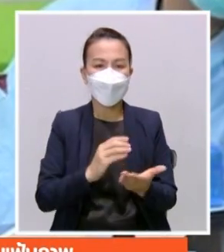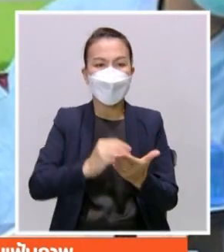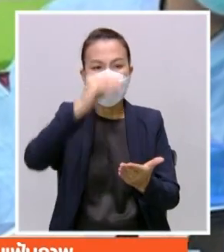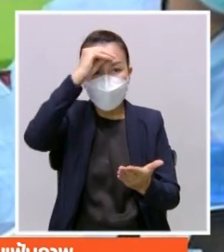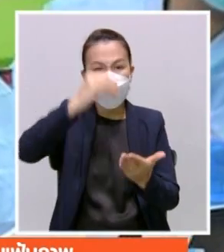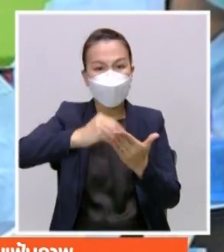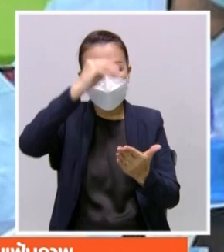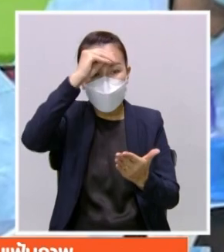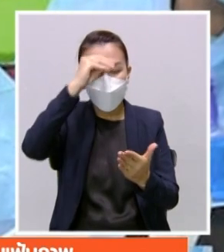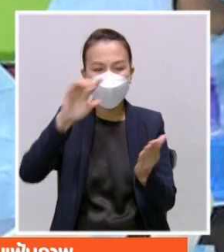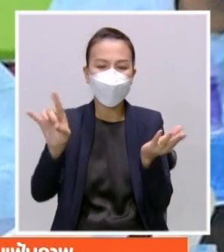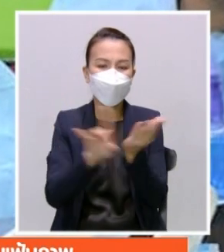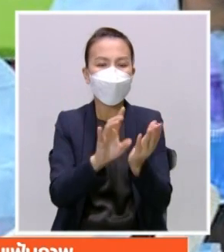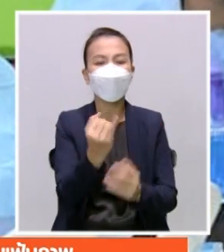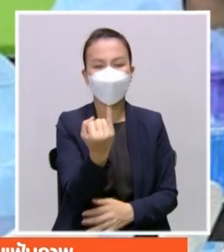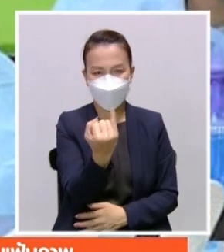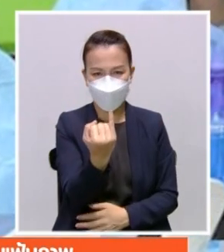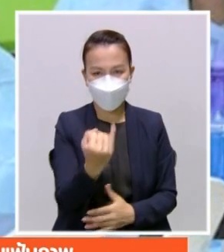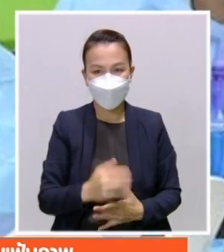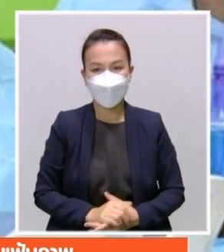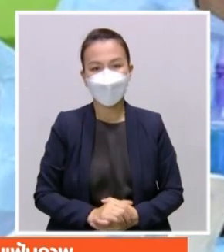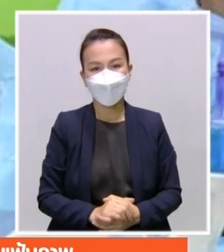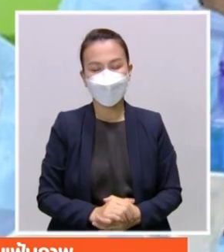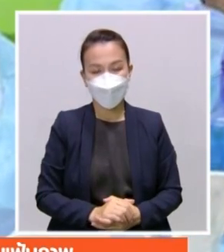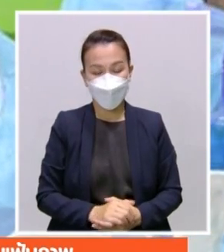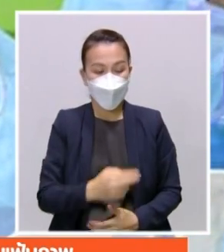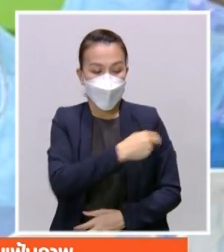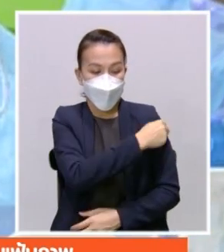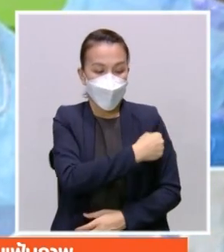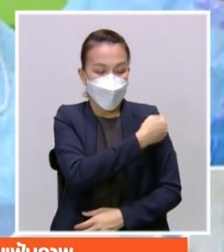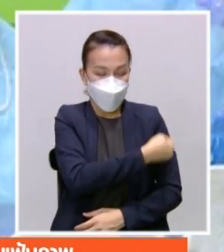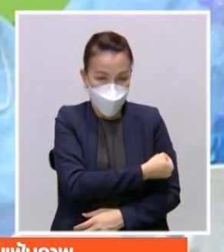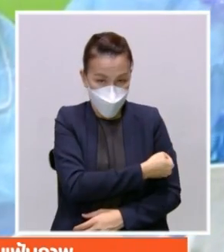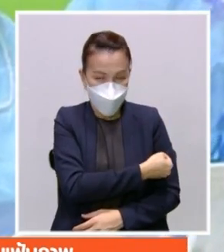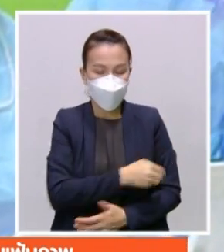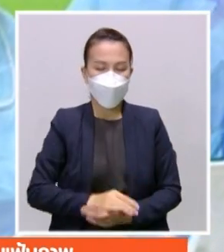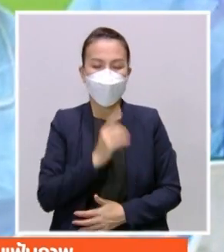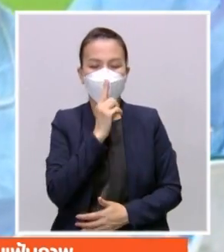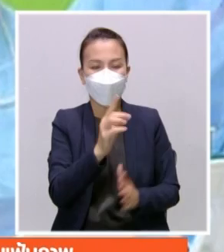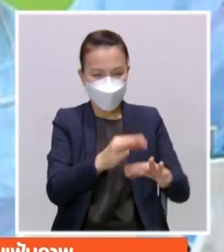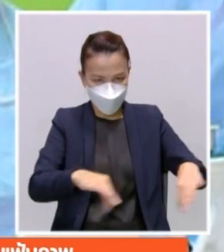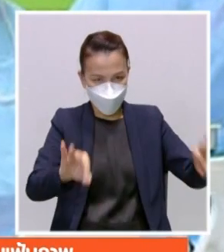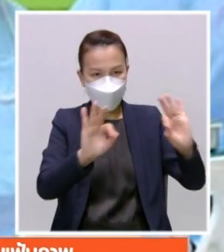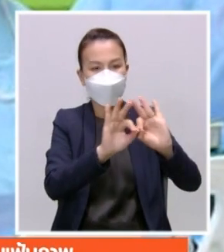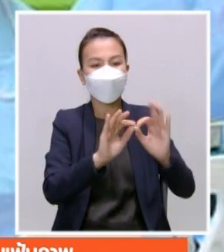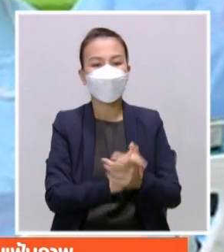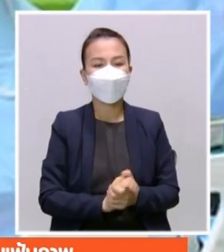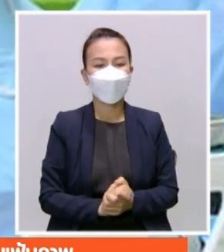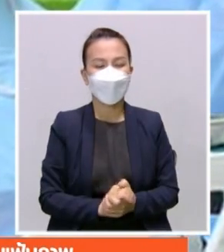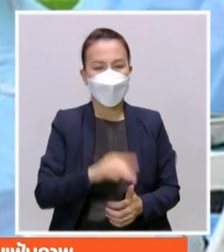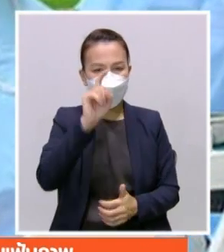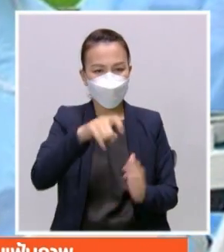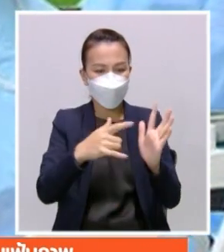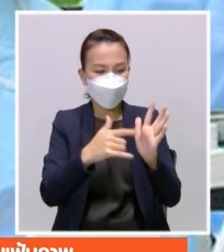ในการศึกษาของเด็กลดลงไปเป็นอย่างมากค่ะดังนั้นคุณหมอยงบอกว่าจำเป็นนะคะที่จะต้องได้รับวัค